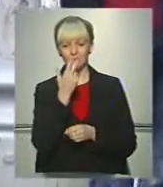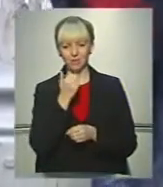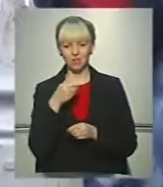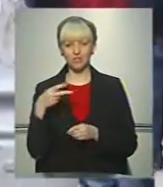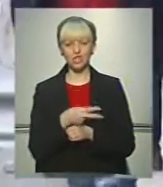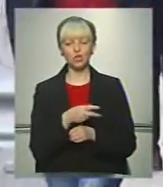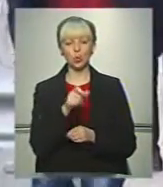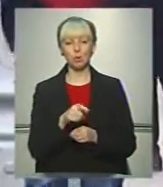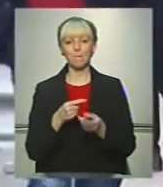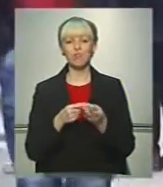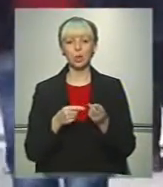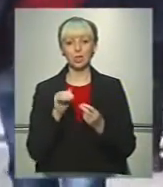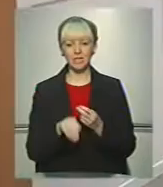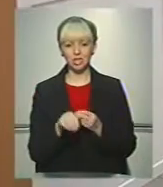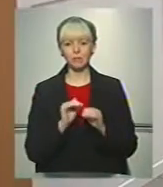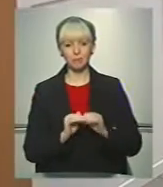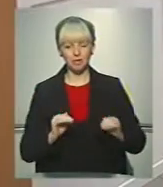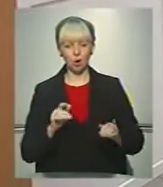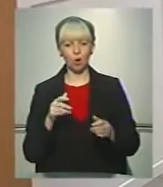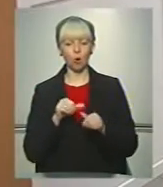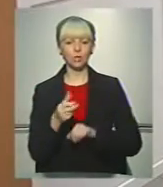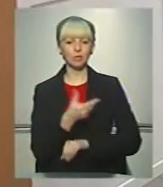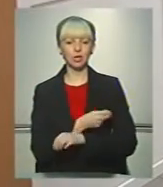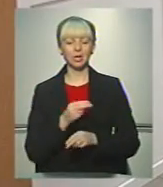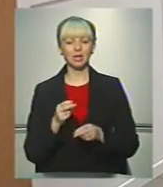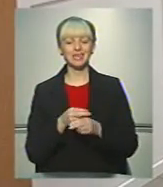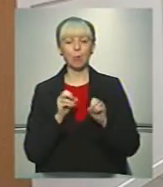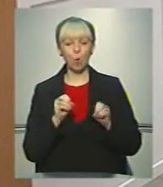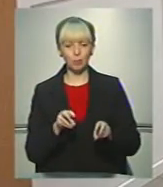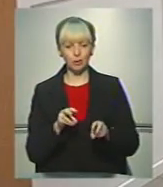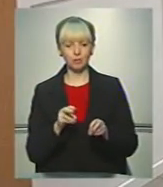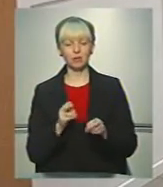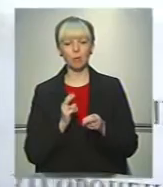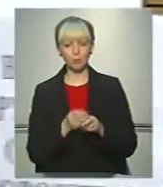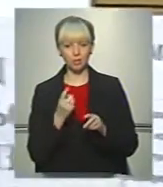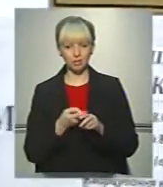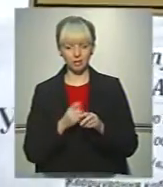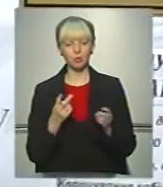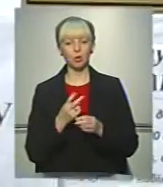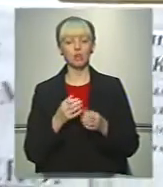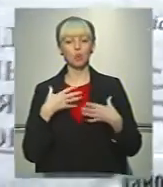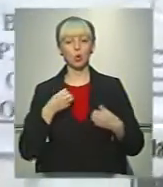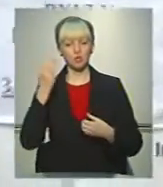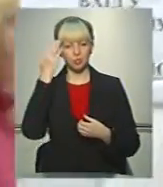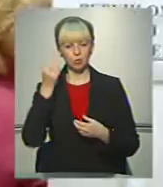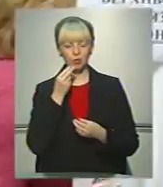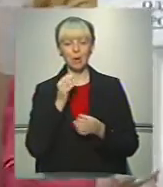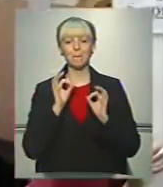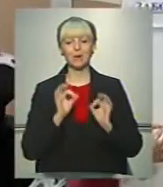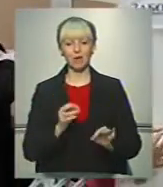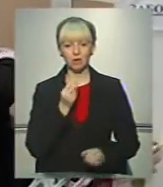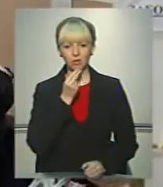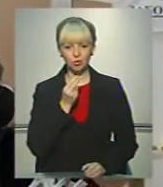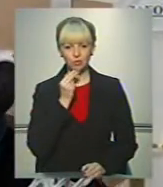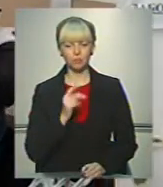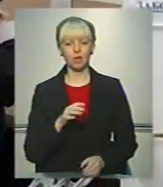людей, 1500 з них – діти. Окрім щеплення, запобігти цим недугам можна за рахунок здорового способу життя та правильного харчування.